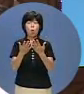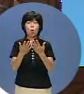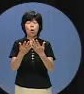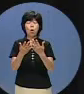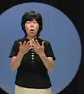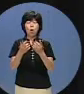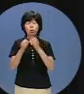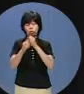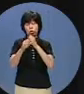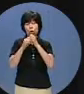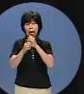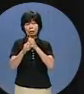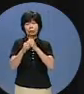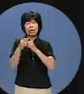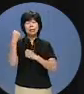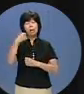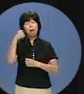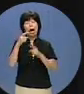ートが開かれました。